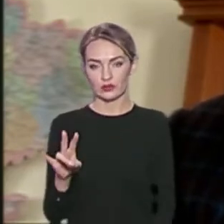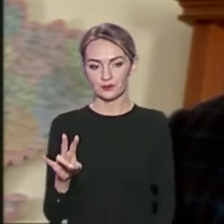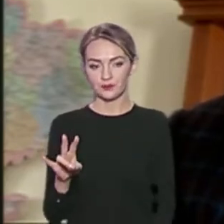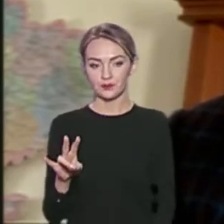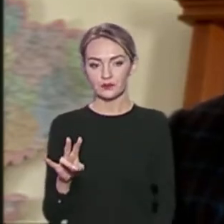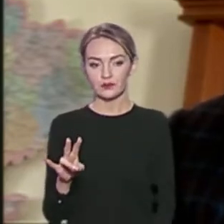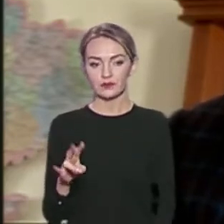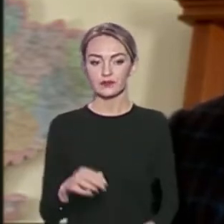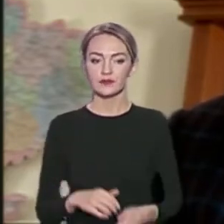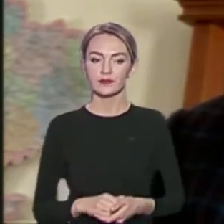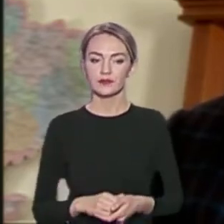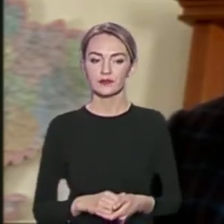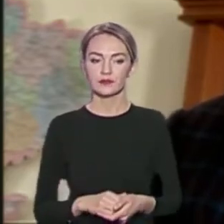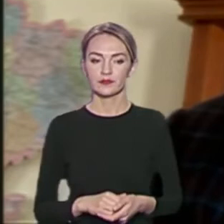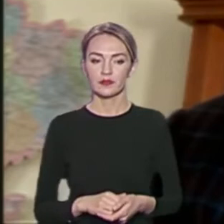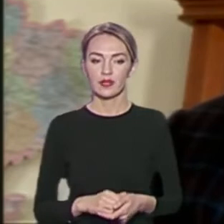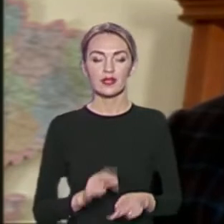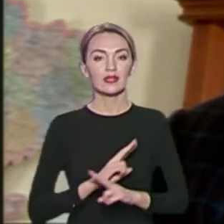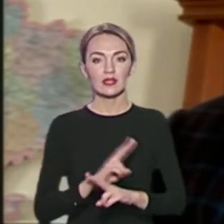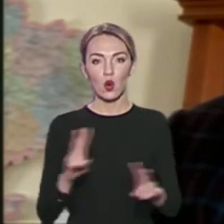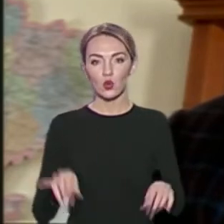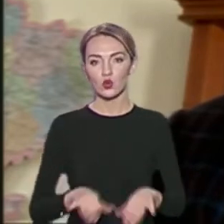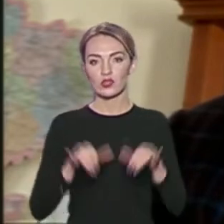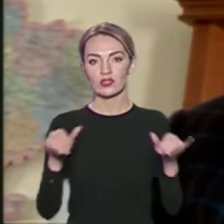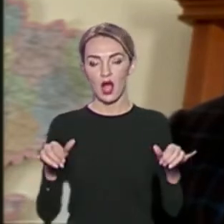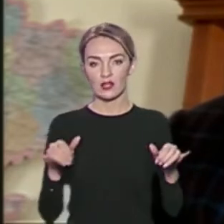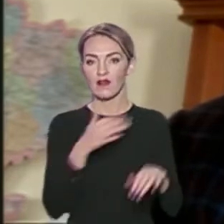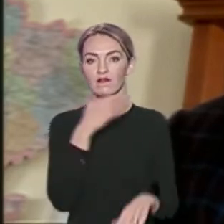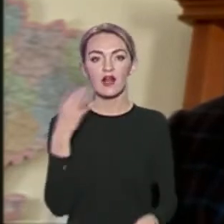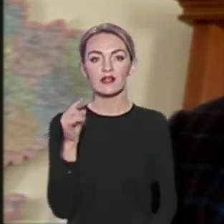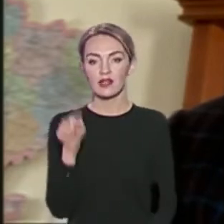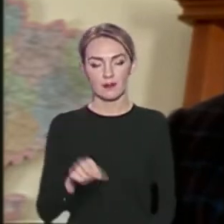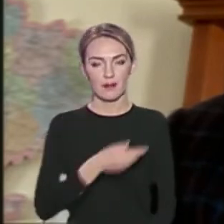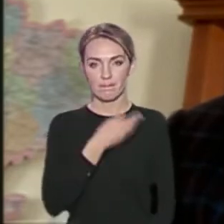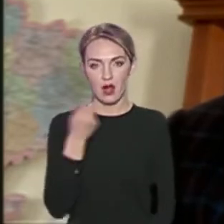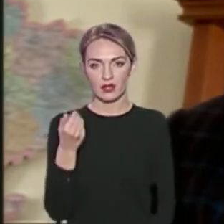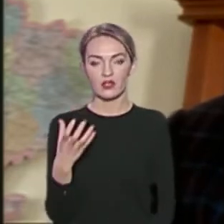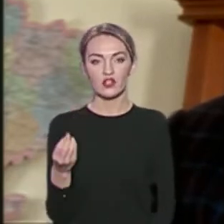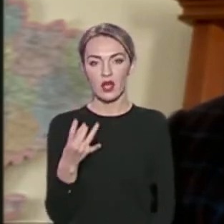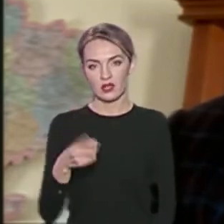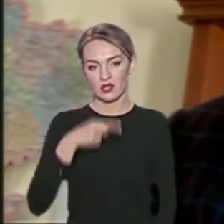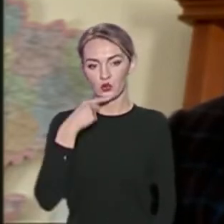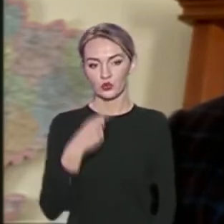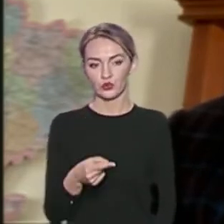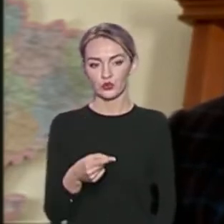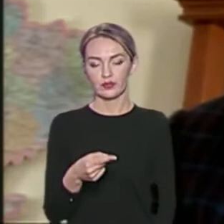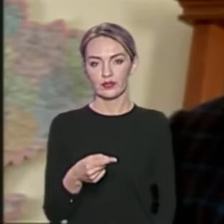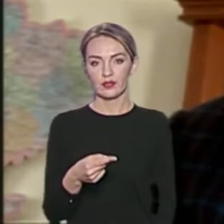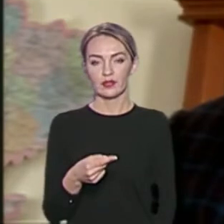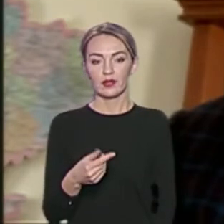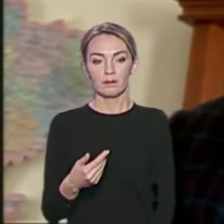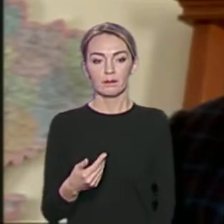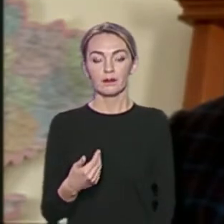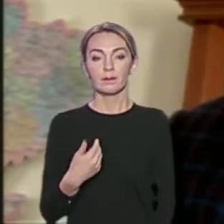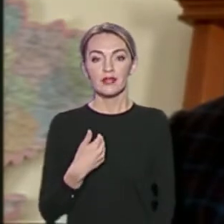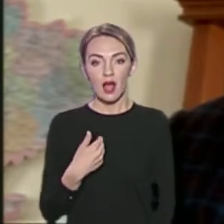експортовано трошки більше, ніж 2 тонни. Ніякого зростання в рази там немає. І ще раз кажу, ну, мені, я таке